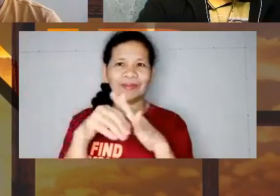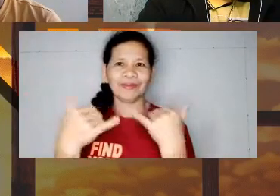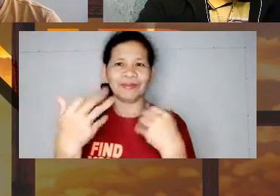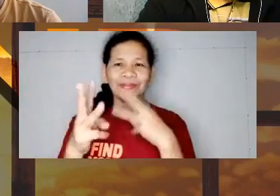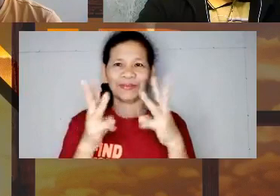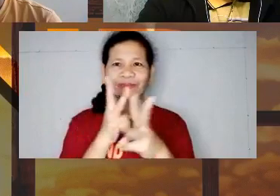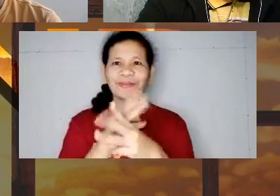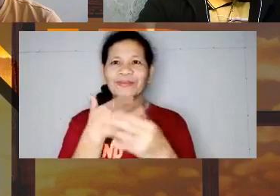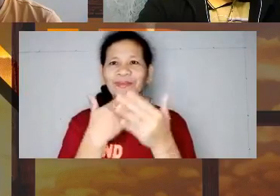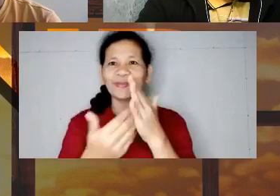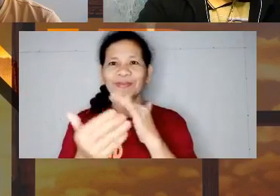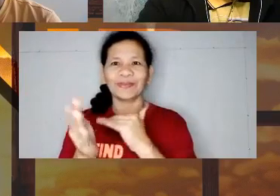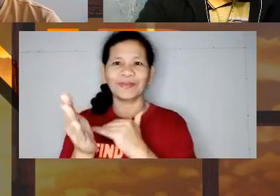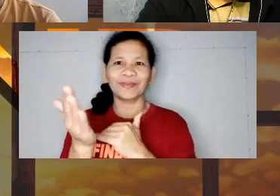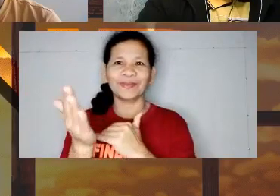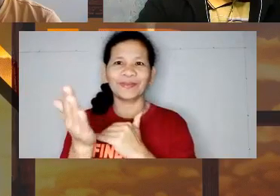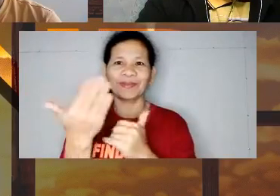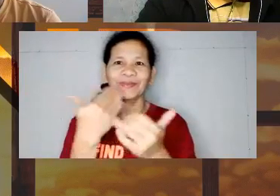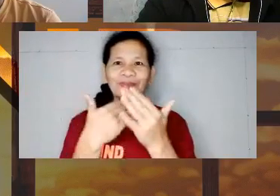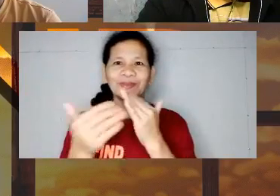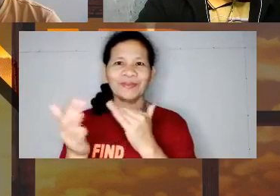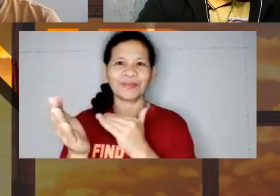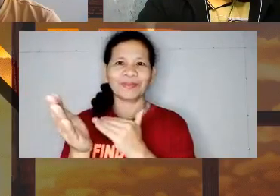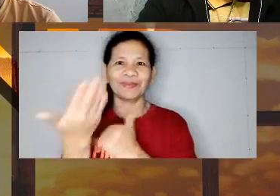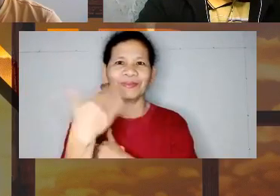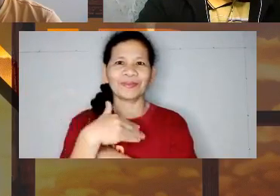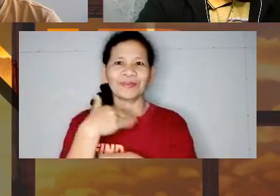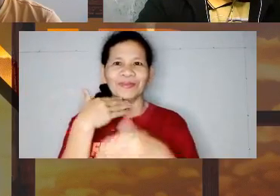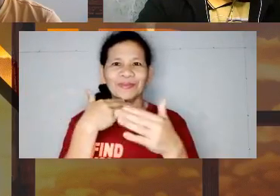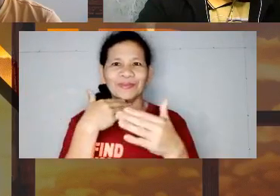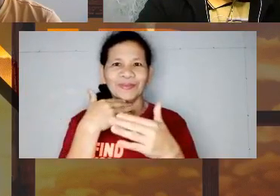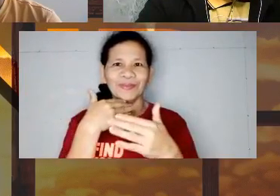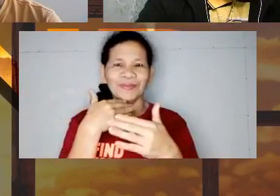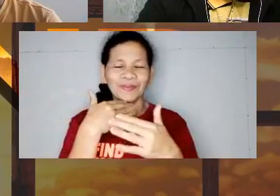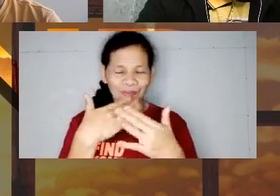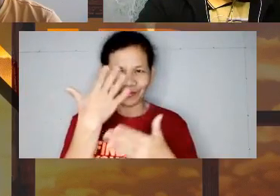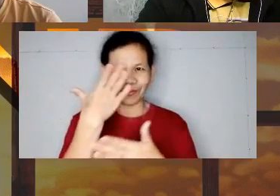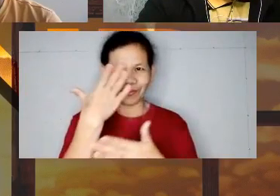morning po. Good morning. Napakagandang araw dito sa amin ngayong umaga.